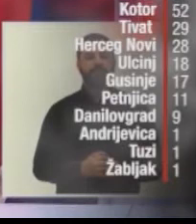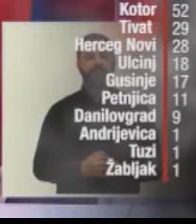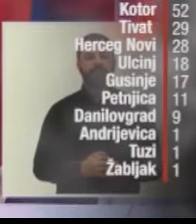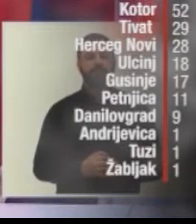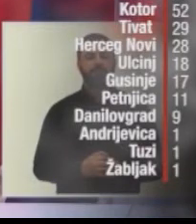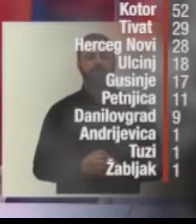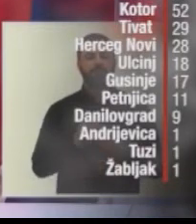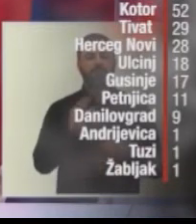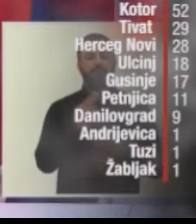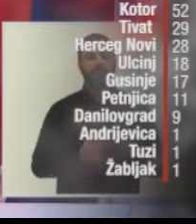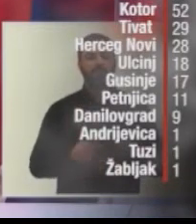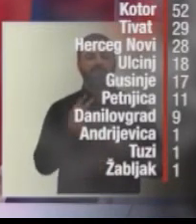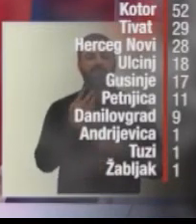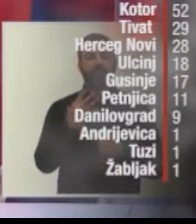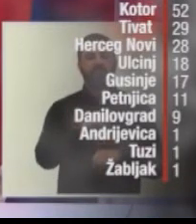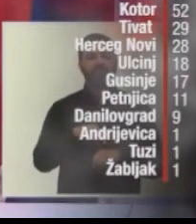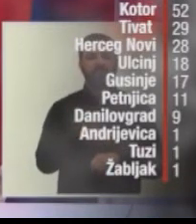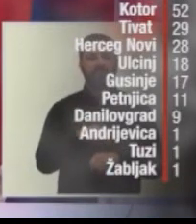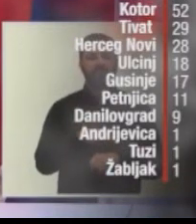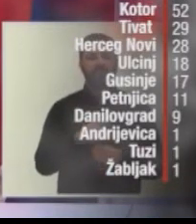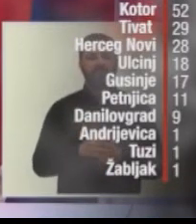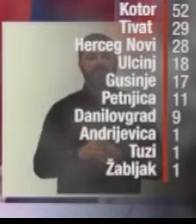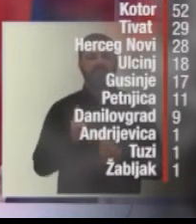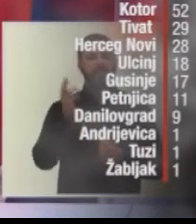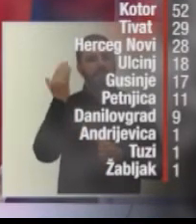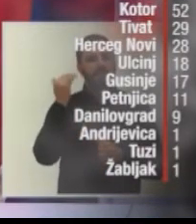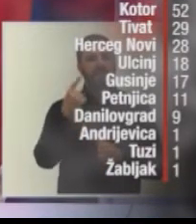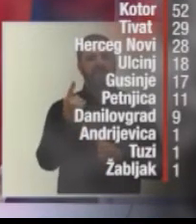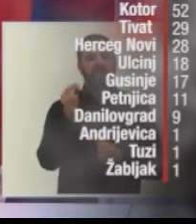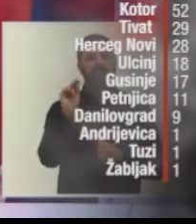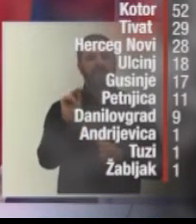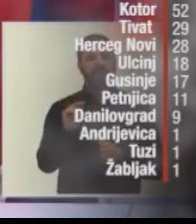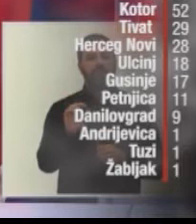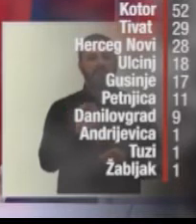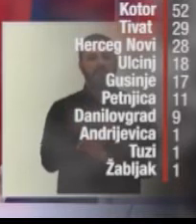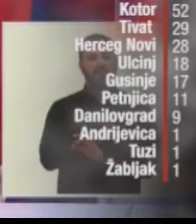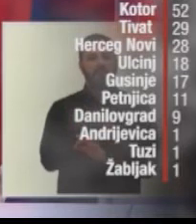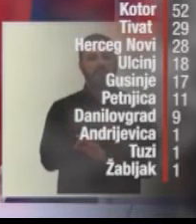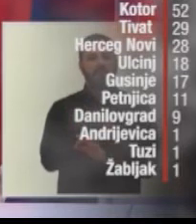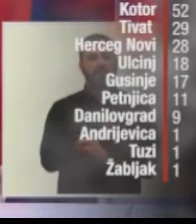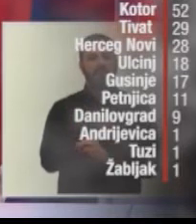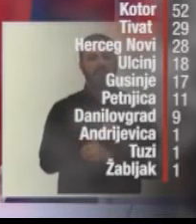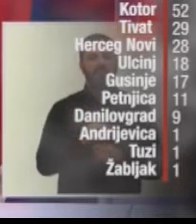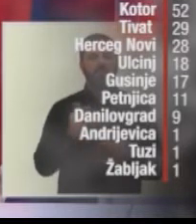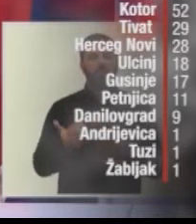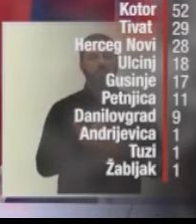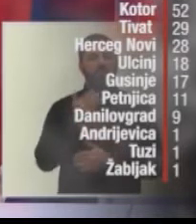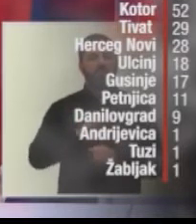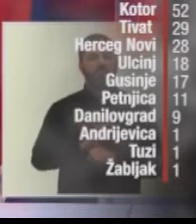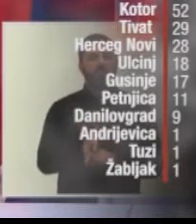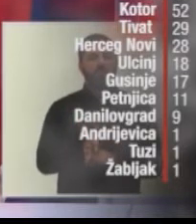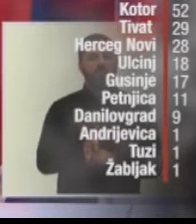Tokom posljednjih 24 sata nismo imali nijednu prijavu smrti od novog